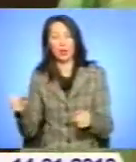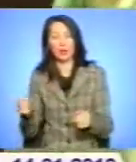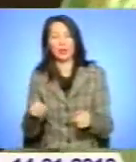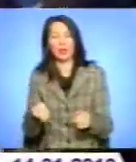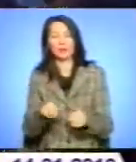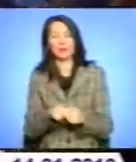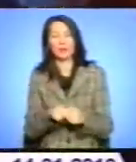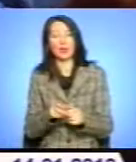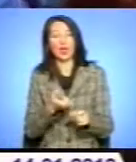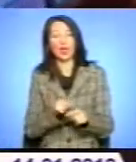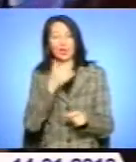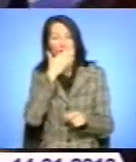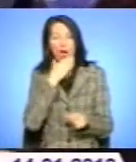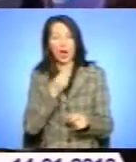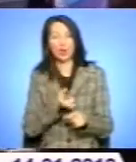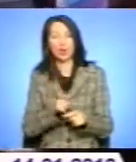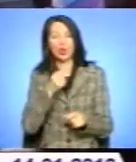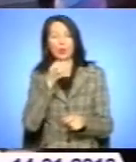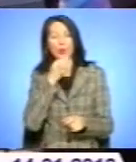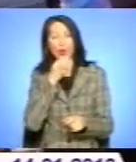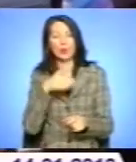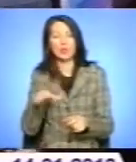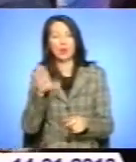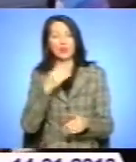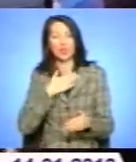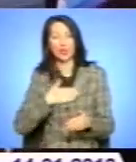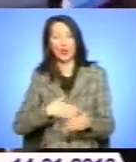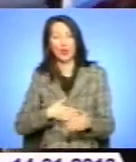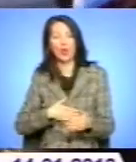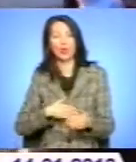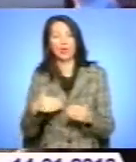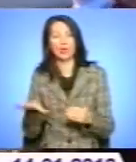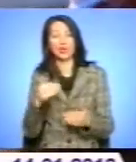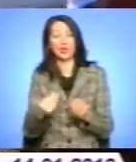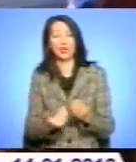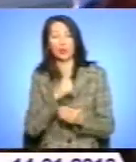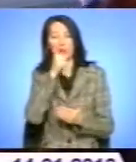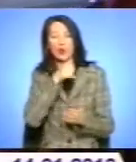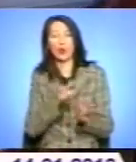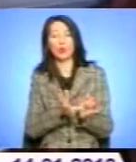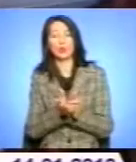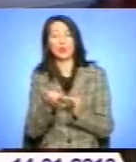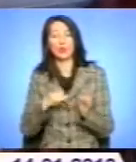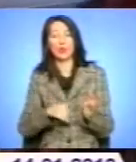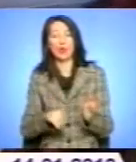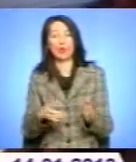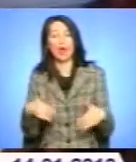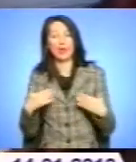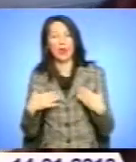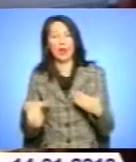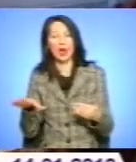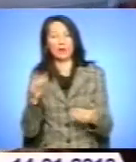Пронятин. Дуже гарно, дуже подобається. Ми всі дуже задоволені, всіх з Новим роком, з Різдвом Христовим вітаємо. Всім